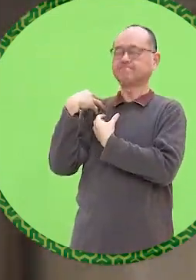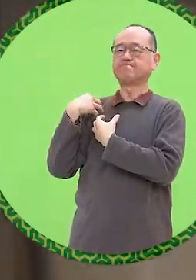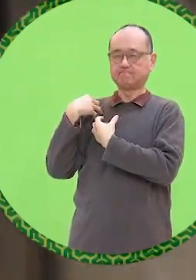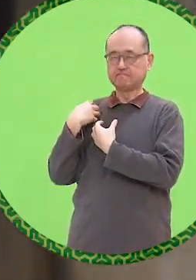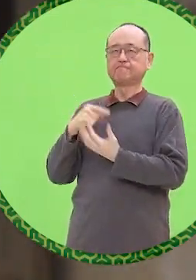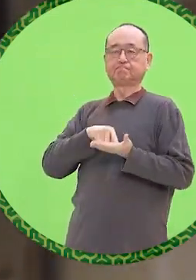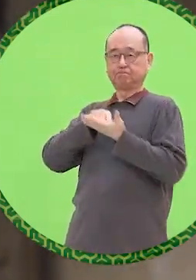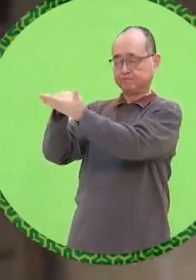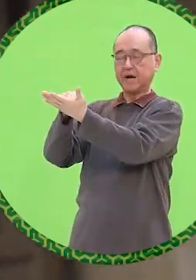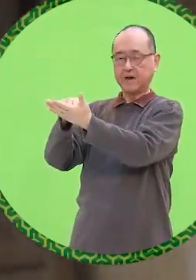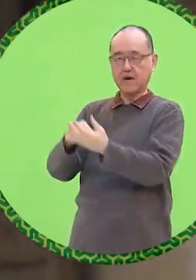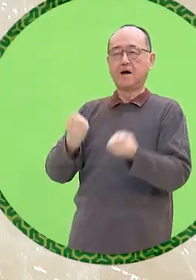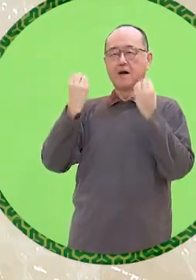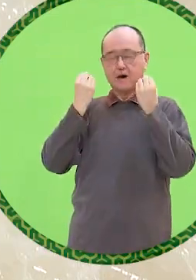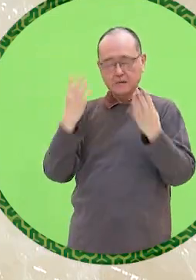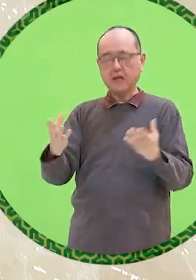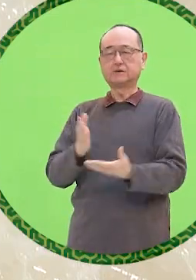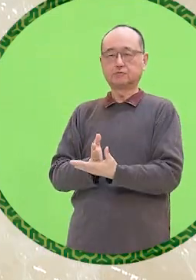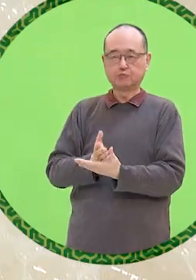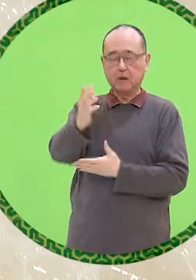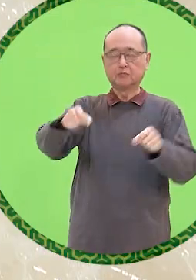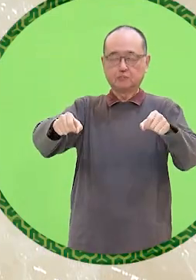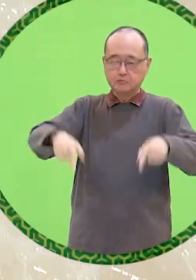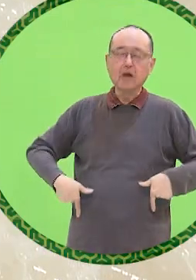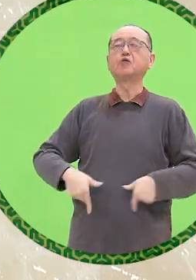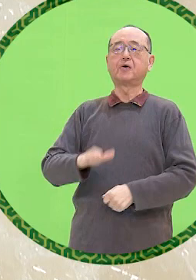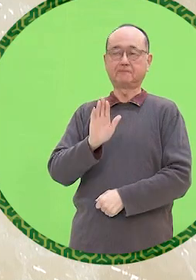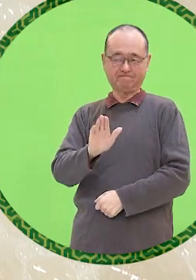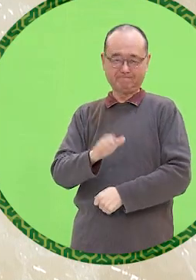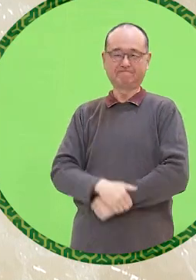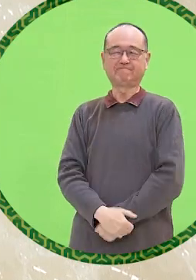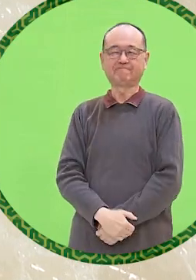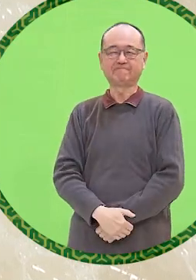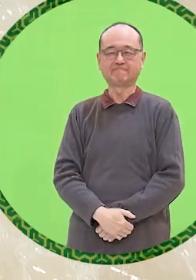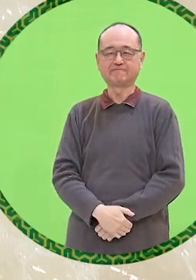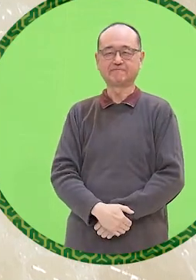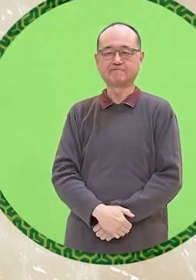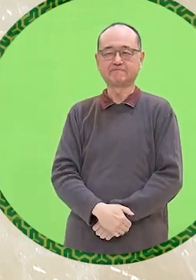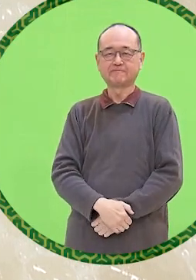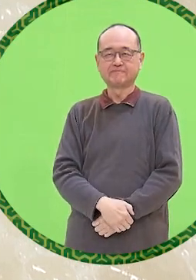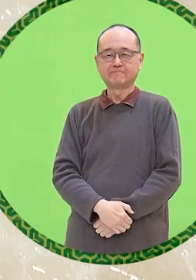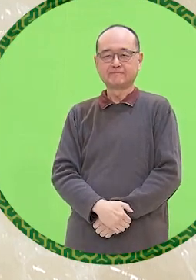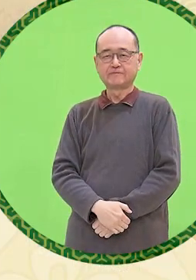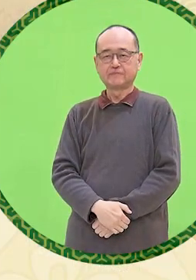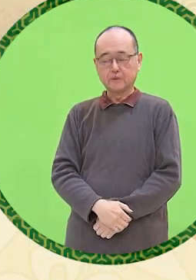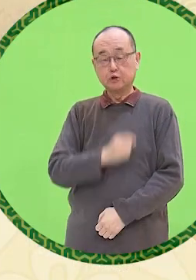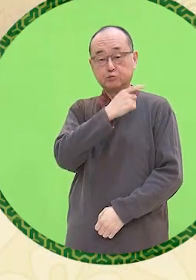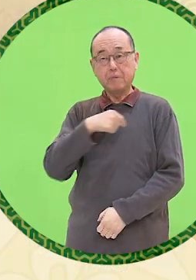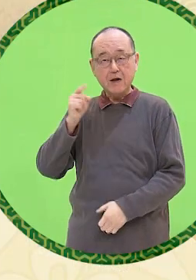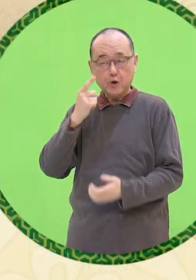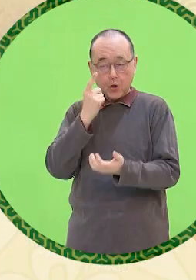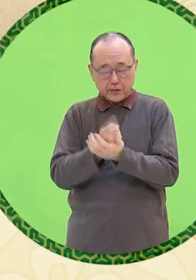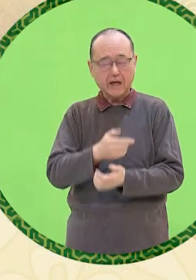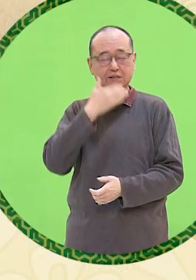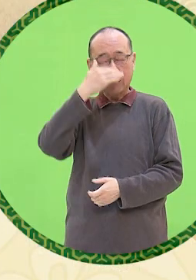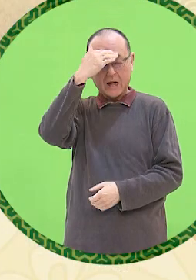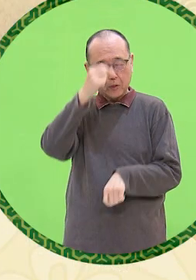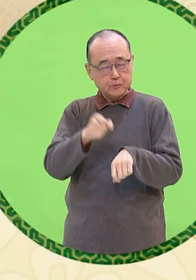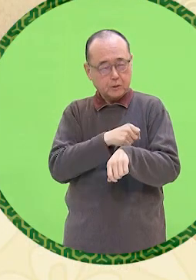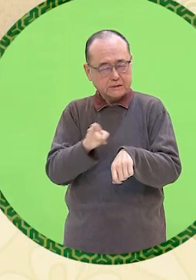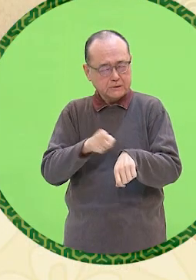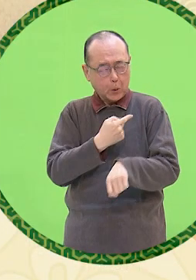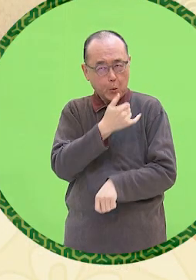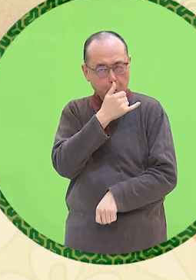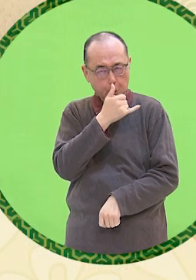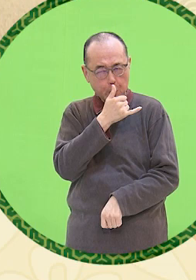が蔵を受け継ぎたいと名乗り出て新しいスタートを切ったそうじゃ。 熊野ならではのお酒